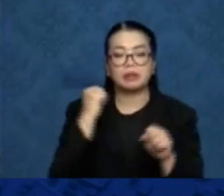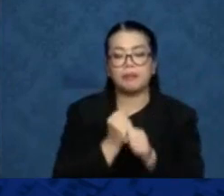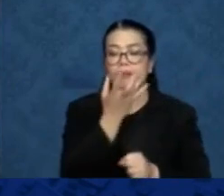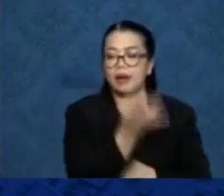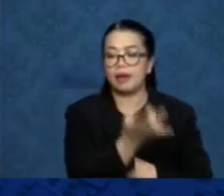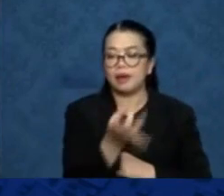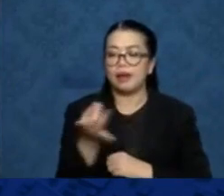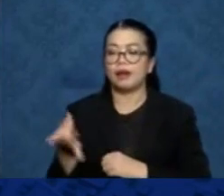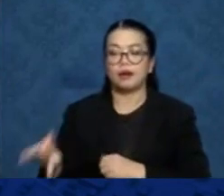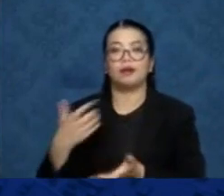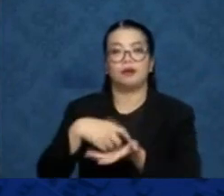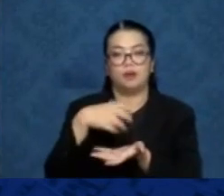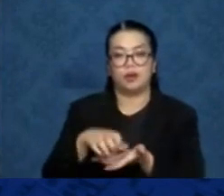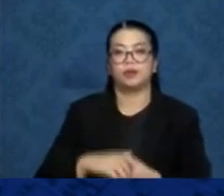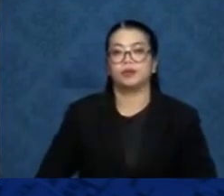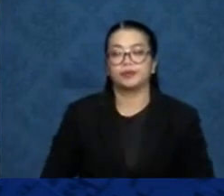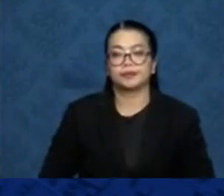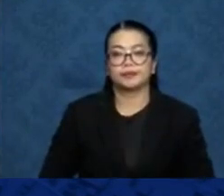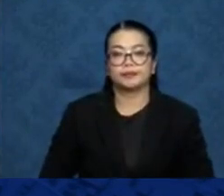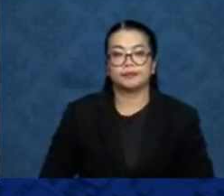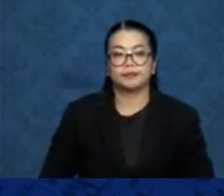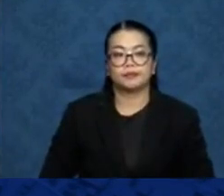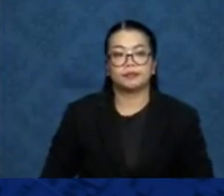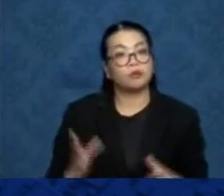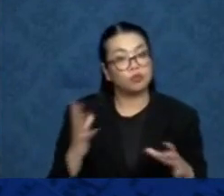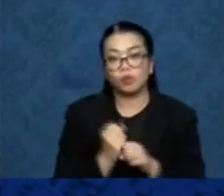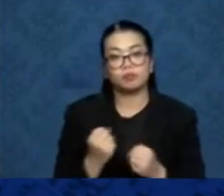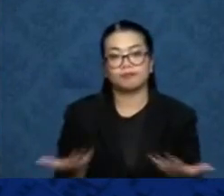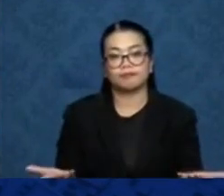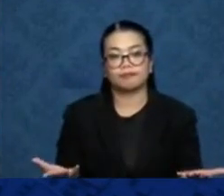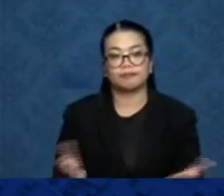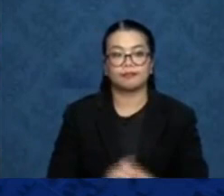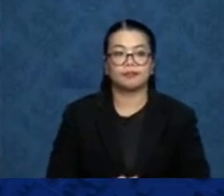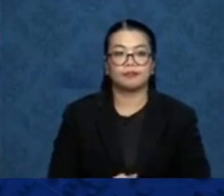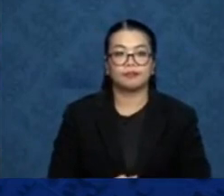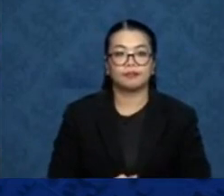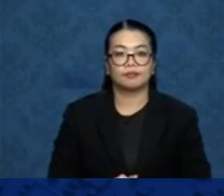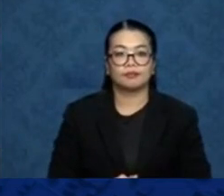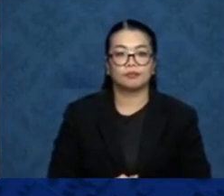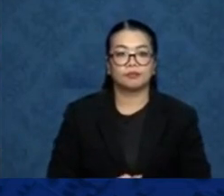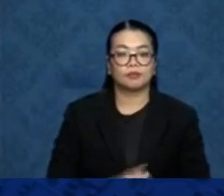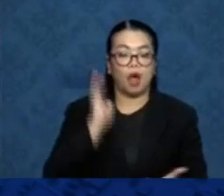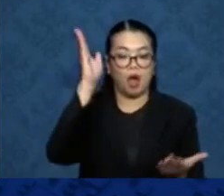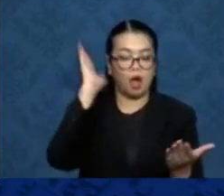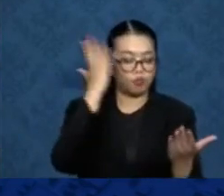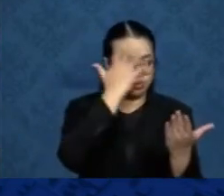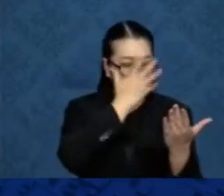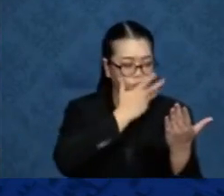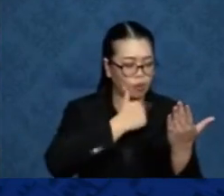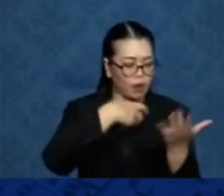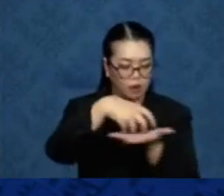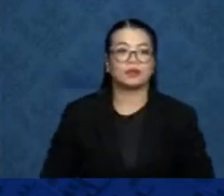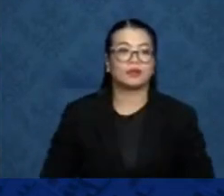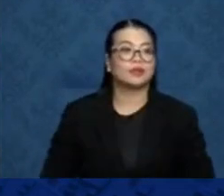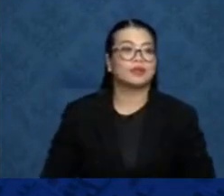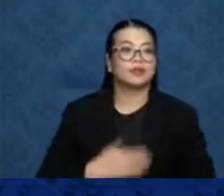ธรรมนูญเป็นประชาธิปไตยมากขึ้นถ้าไปจุดนั้นปีนี้ต้องทำประชามติอย่างน้อย 1-2 ครั้งแต่ก็ไม่เห็นตั้งงบประมาณเพื่อรอ